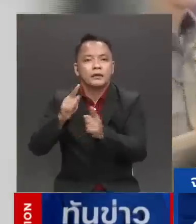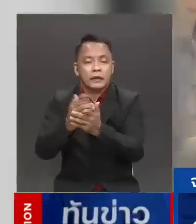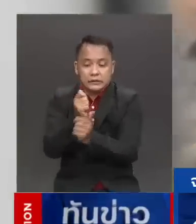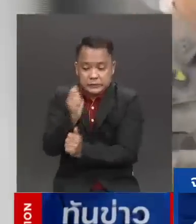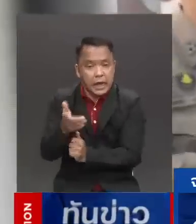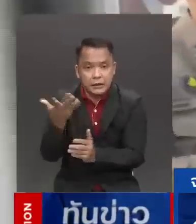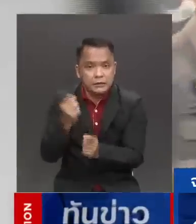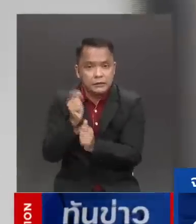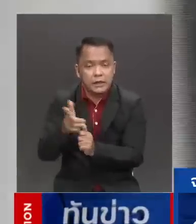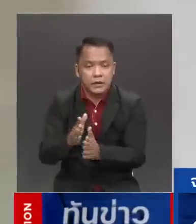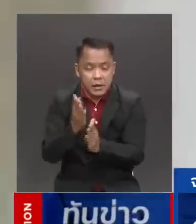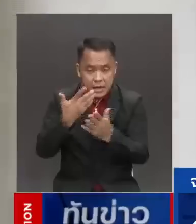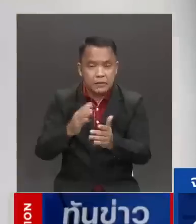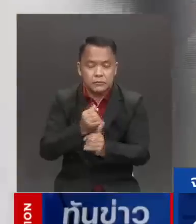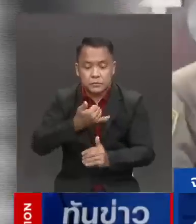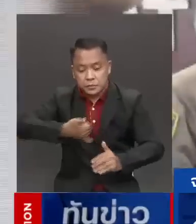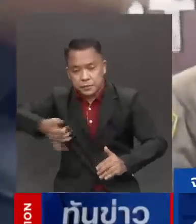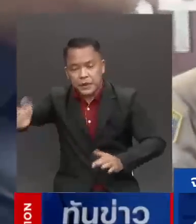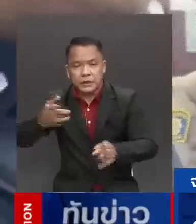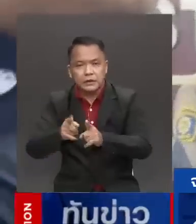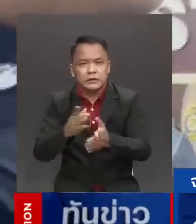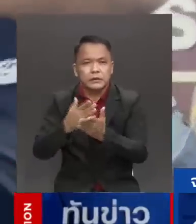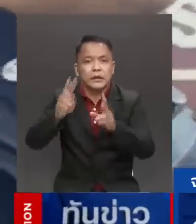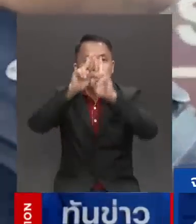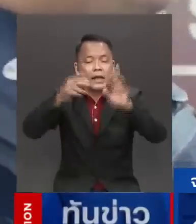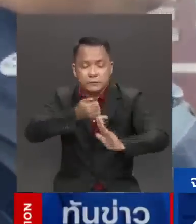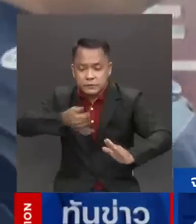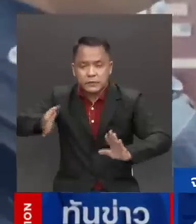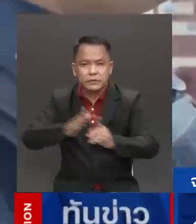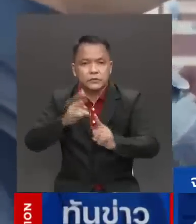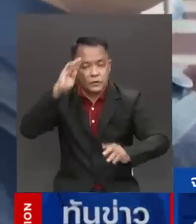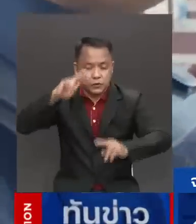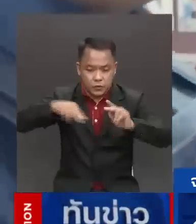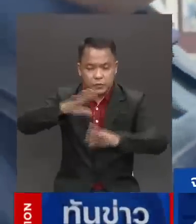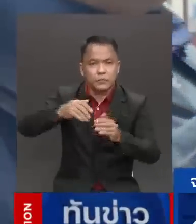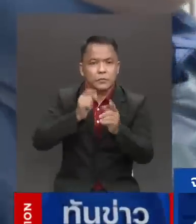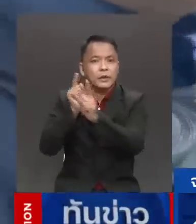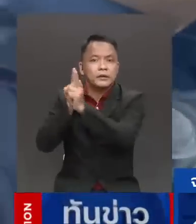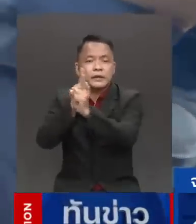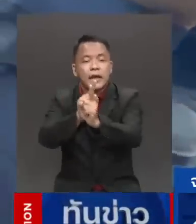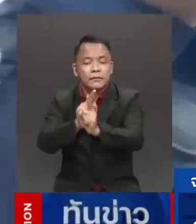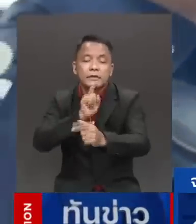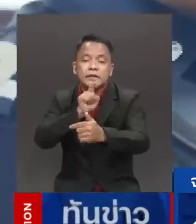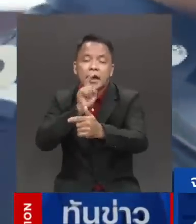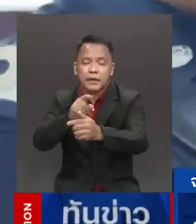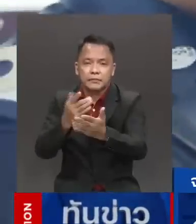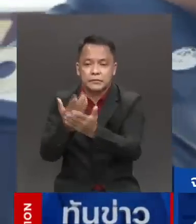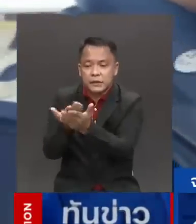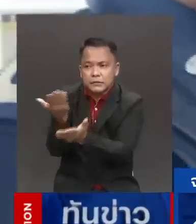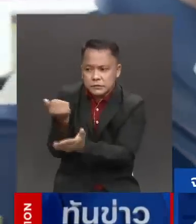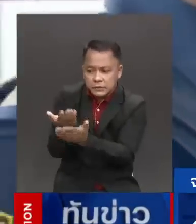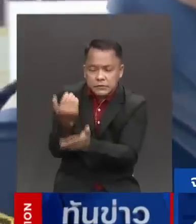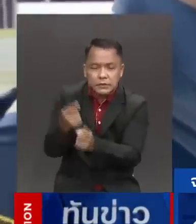อมจ่ายเงินก่อนที่จะเดินหนีออกมาจากทางร้านกาดเขาก็เลยรีบเดินเข้าไปเพื่อที่จะสอบถามก็น่าจะไปทวงเงิน